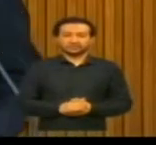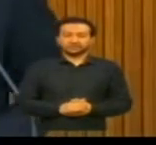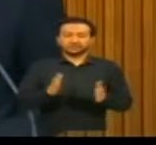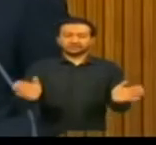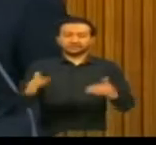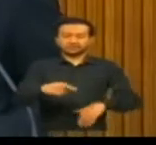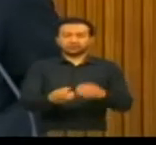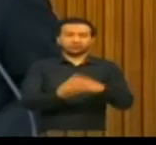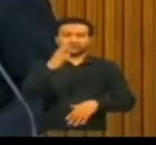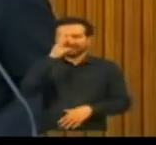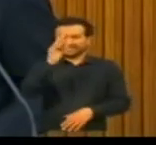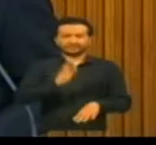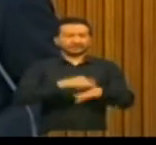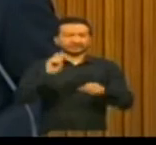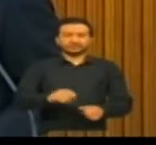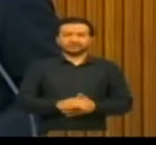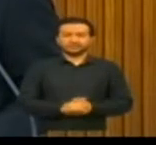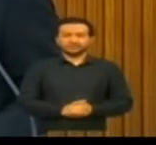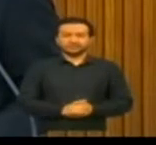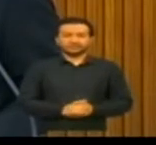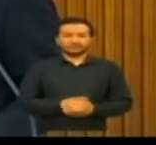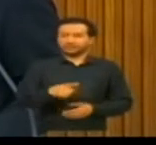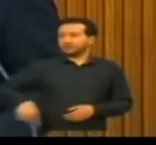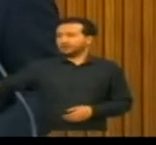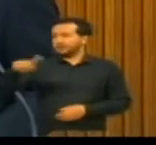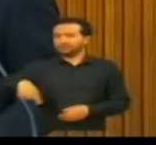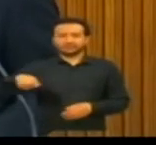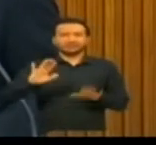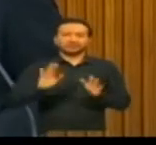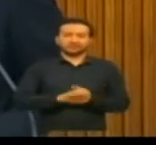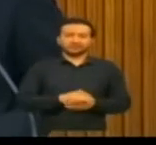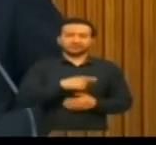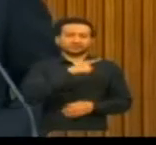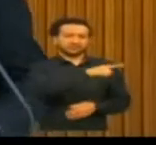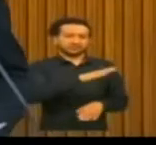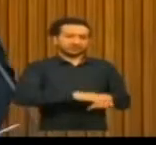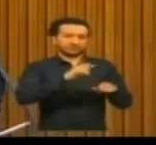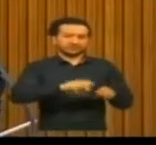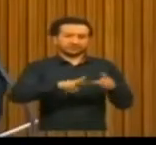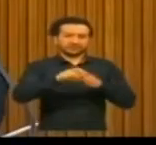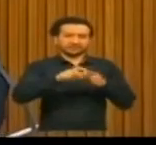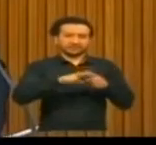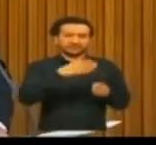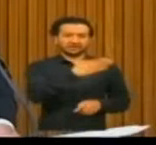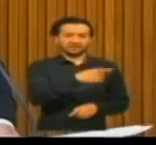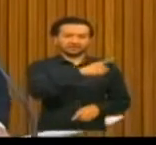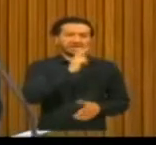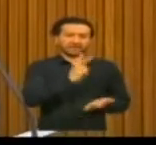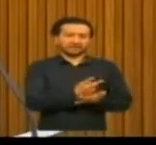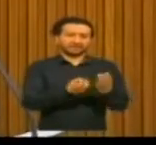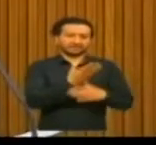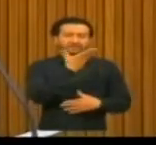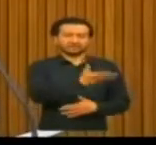Sandıkların oluşumunu kim sağladı? Hiçbir parti değil. Siz sağladınız. Siz karar